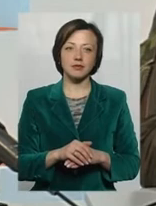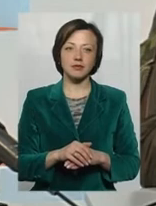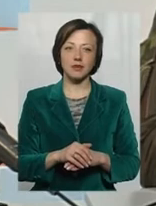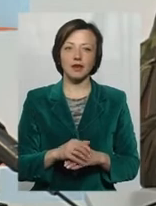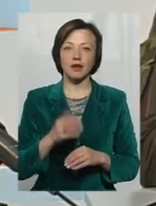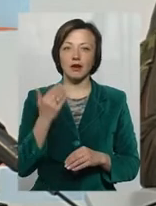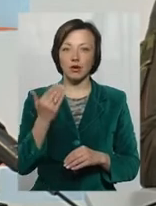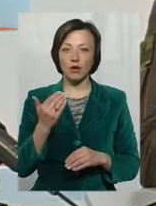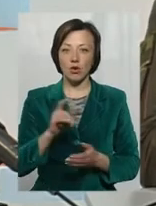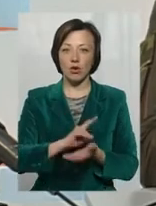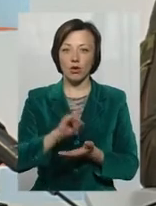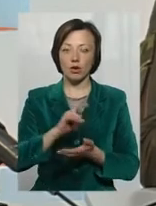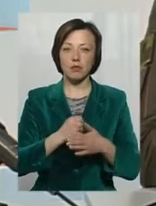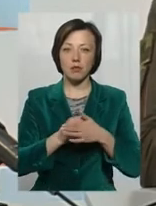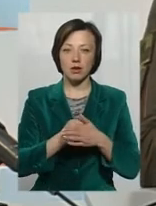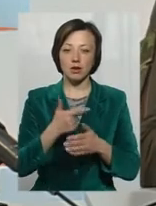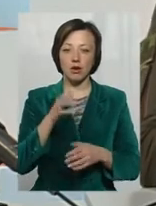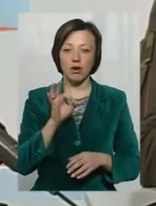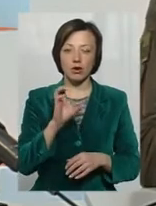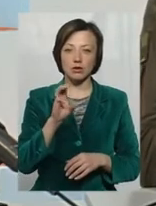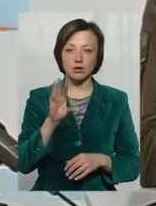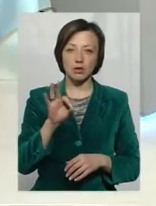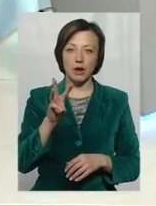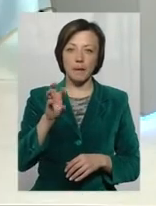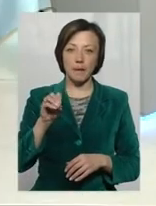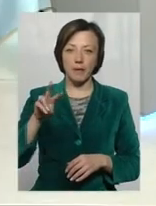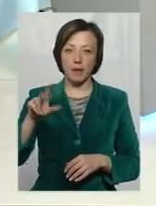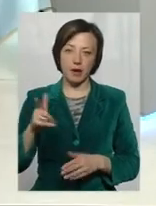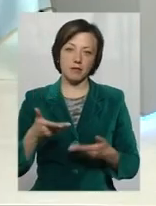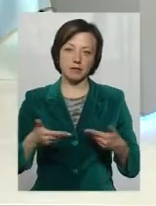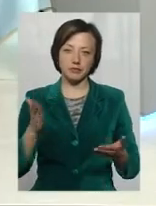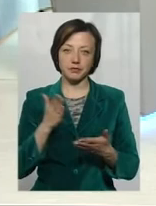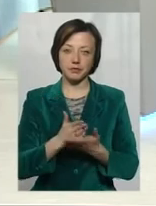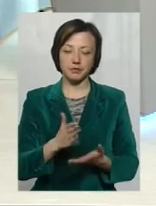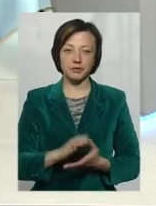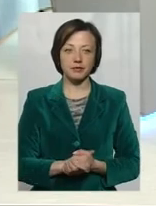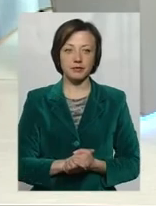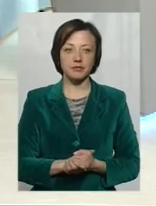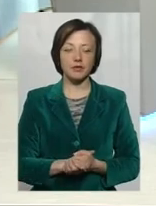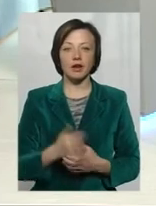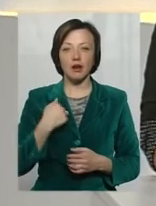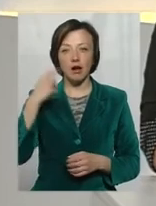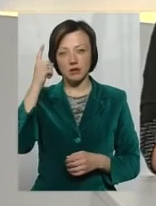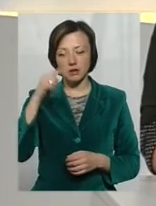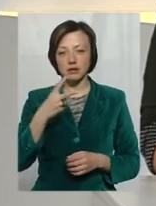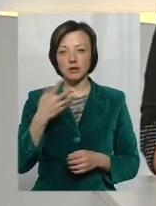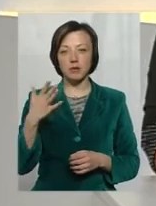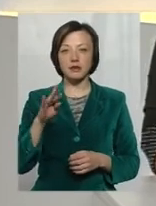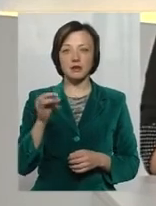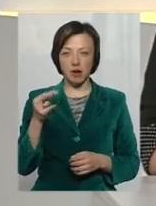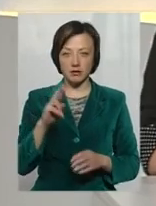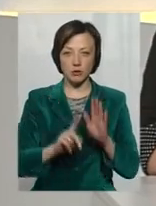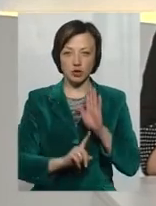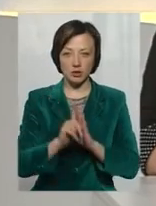його льотна база знаходиться в Гостомелі, біля якої ми знаходимося, пункт постійної дислокації. Як мені відомо, з 25 травня так